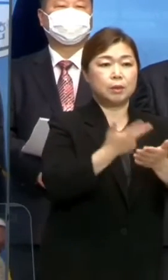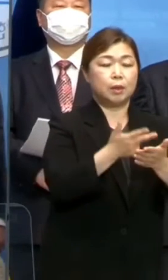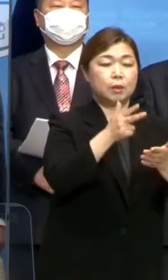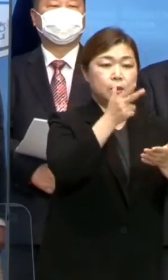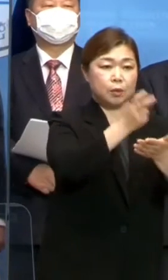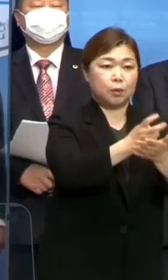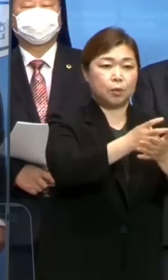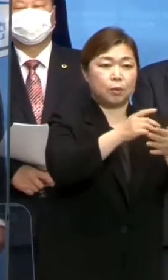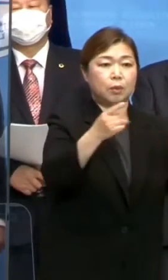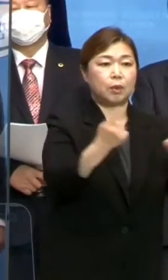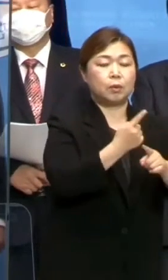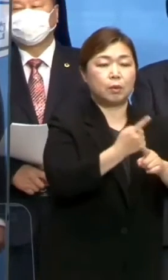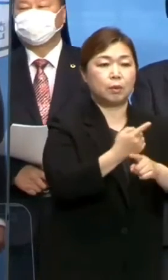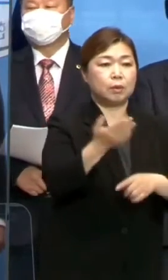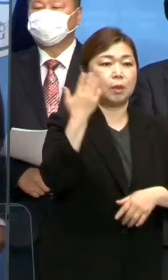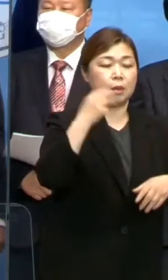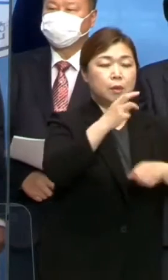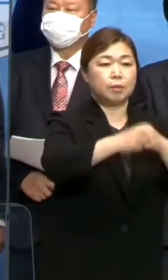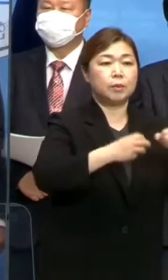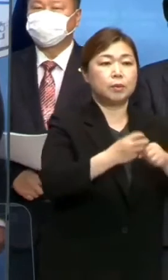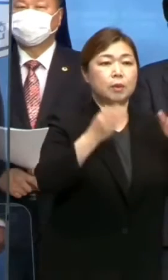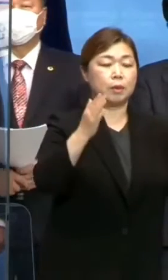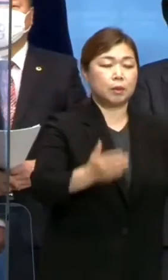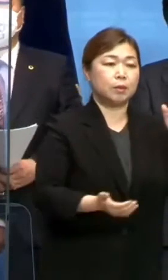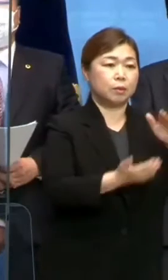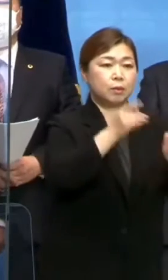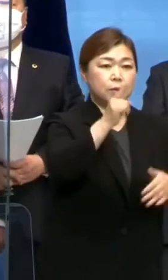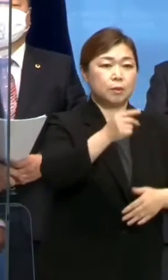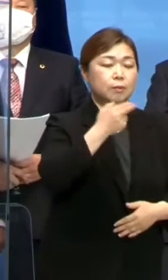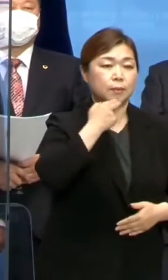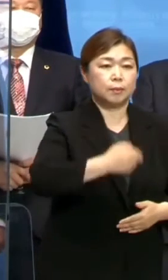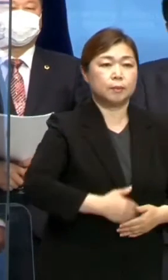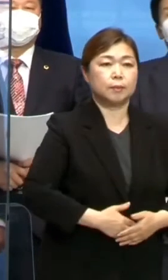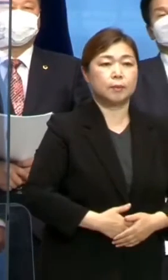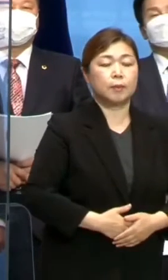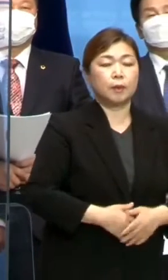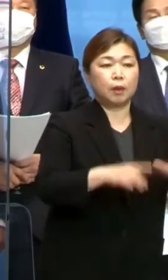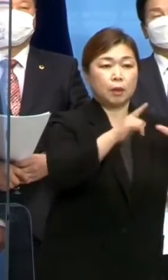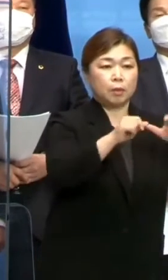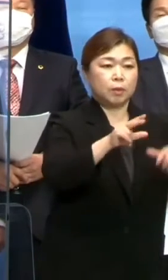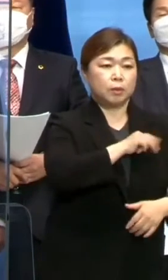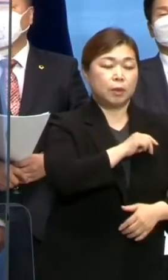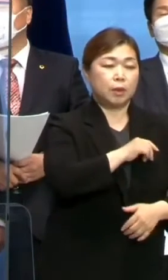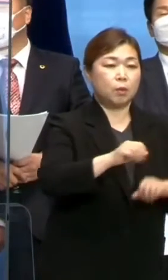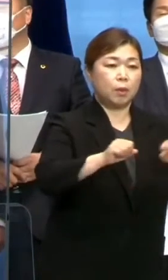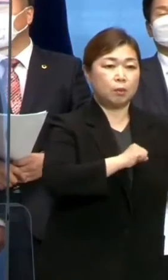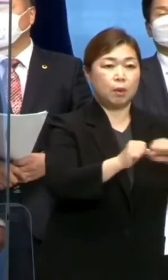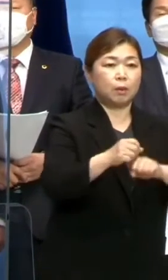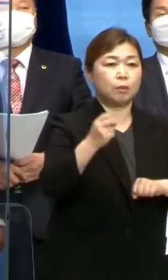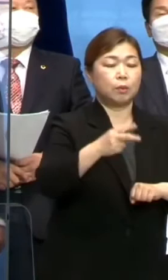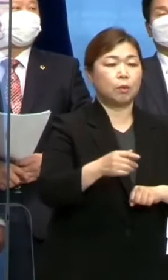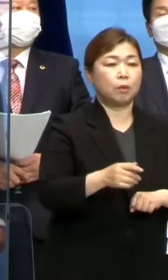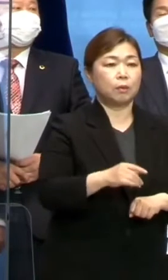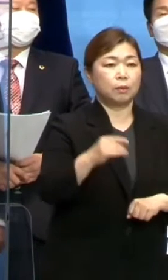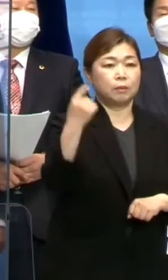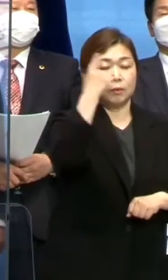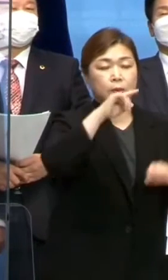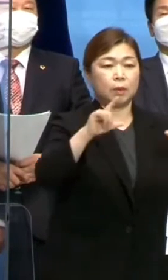제독 에서는 지난 삼십 년간 이루어지지 않고 있습니다 지방의 의정 활동과 위상 강화를